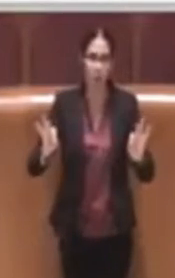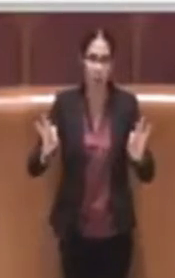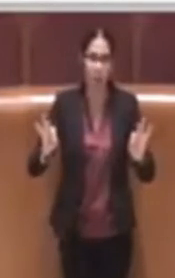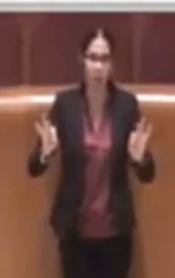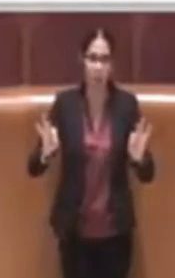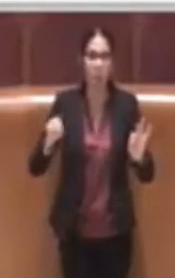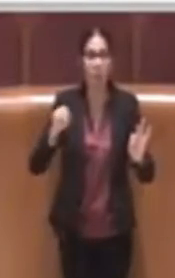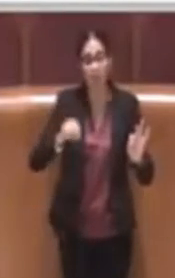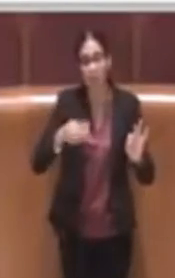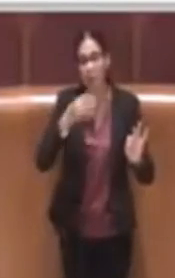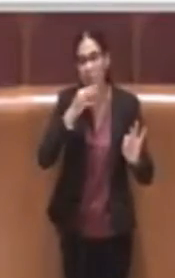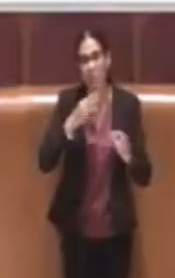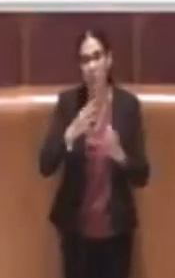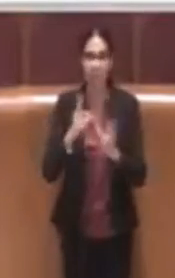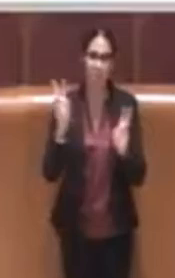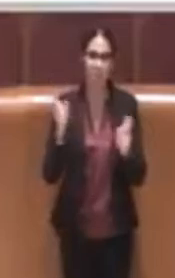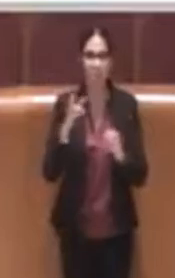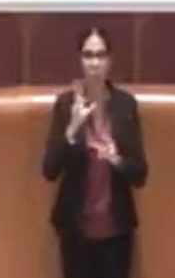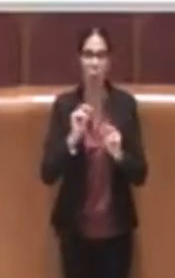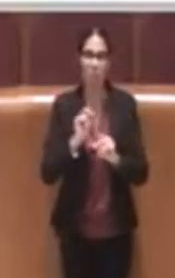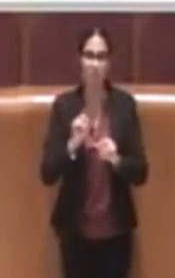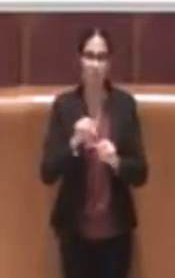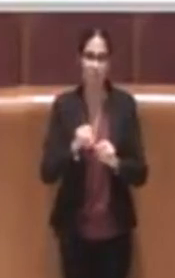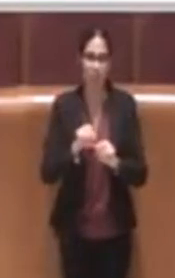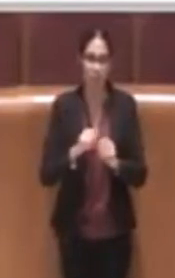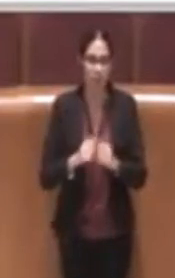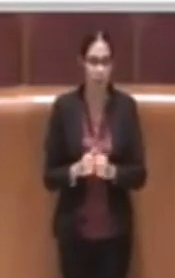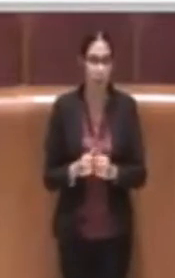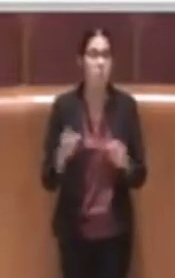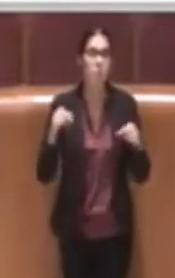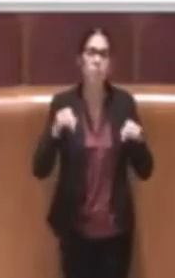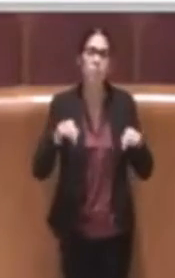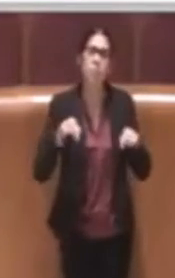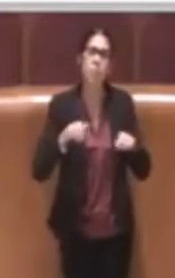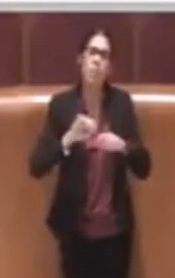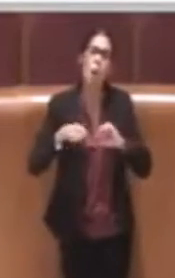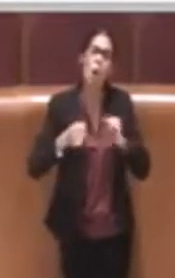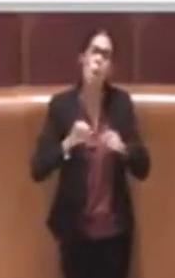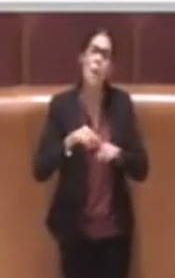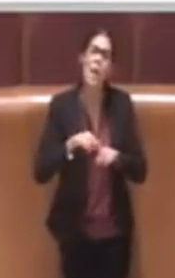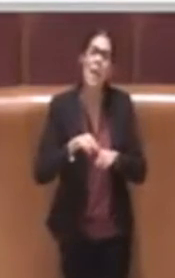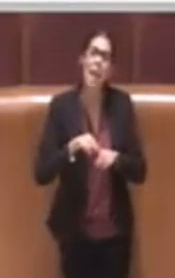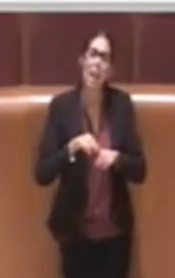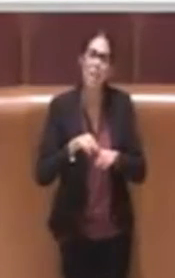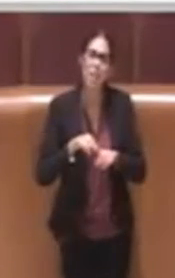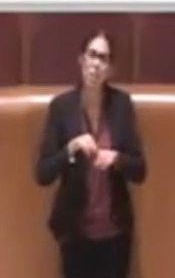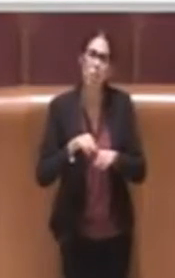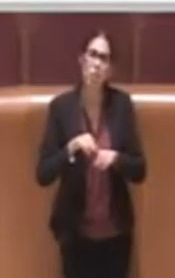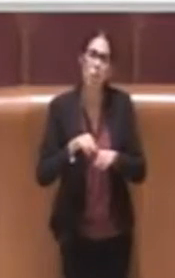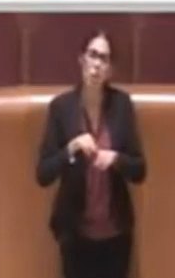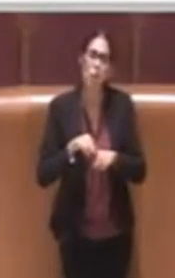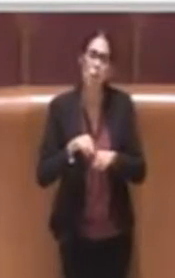si perdono. Allora, in questa operazione, secondo me, di riacquisto un po'